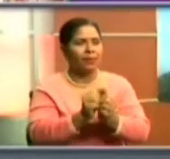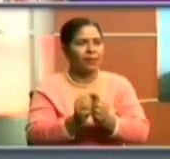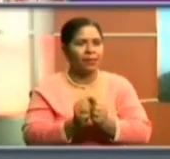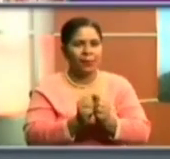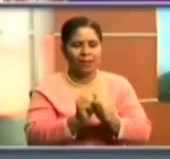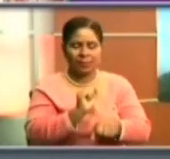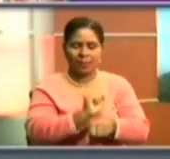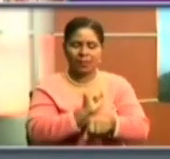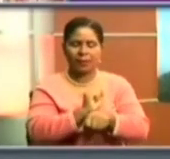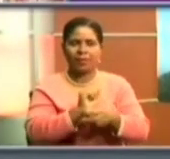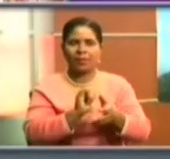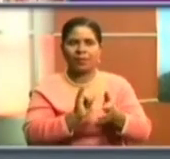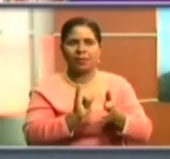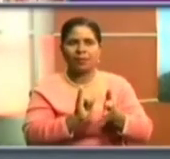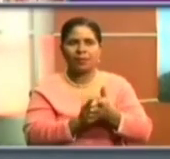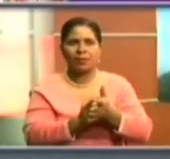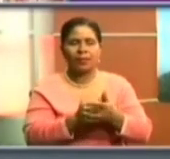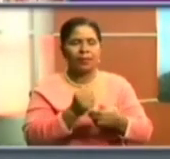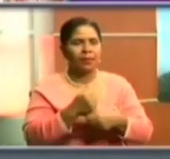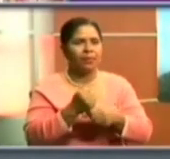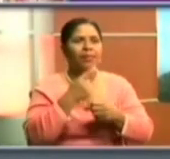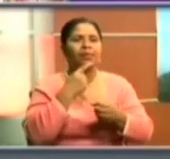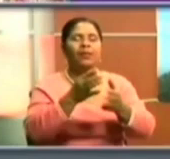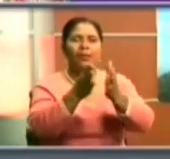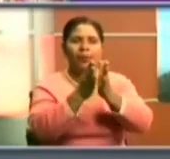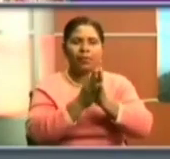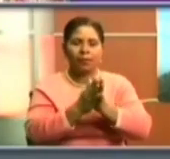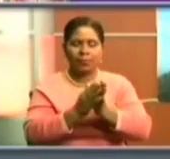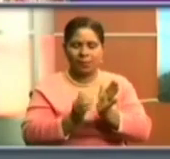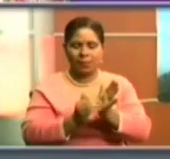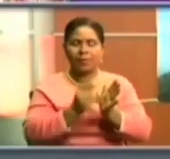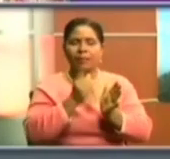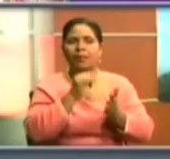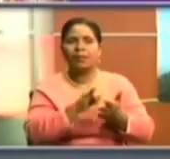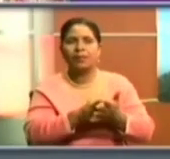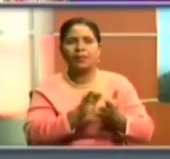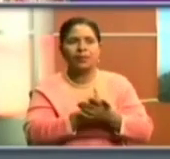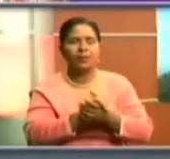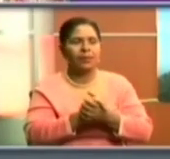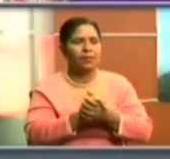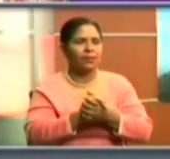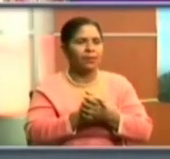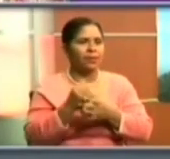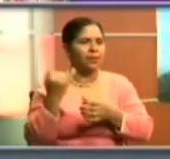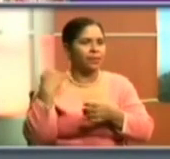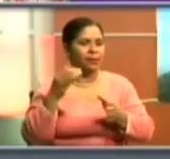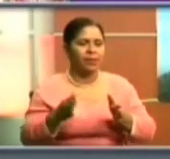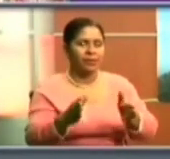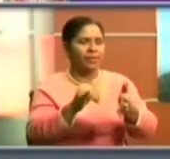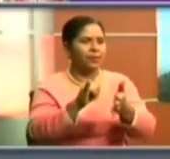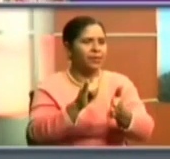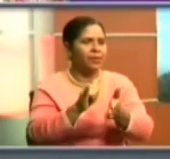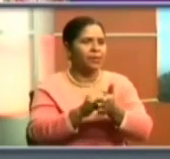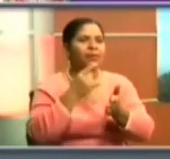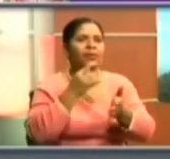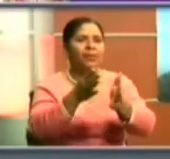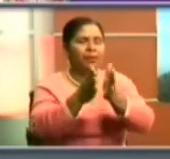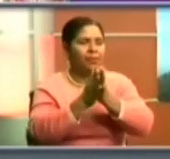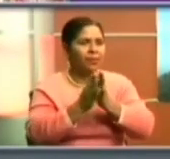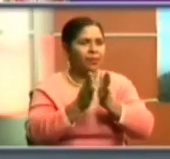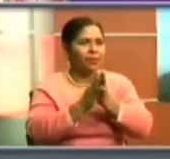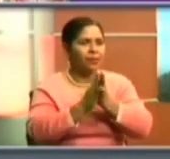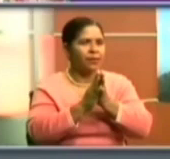ça, il fait les recommandations suivantes. Inspection générale, alors on a dit que c'est des recommandations